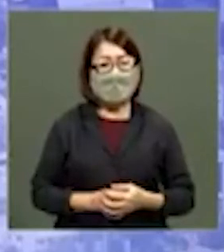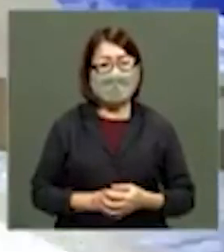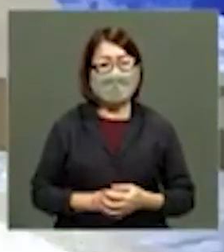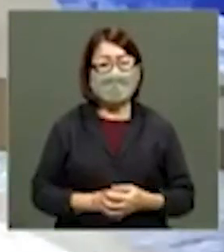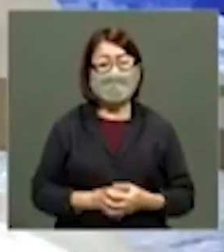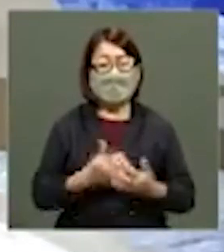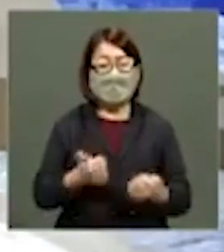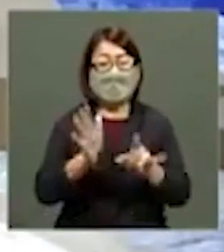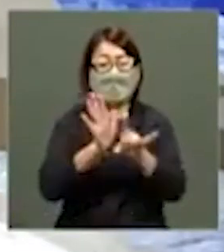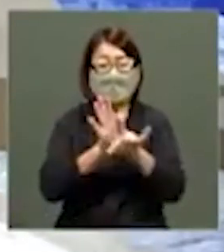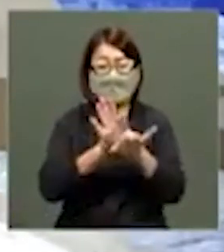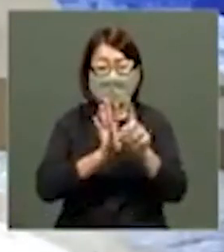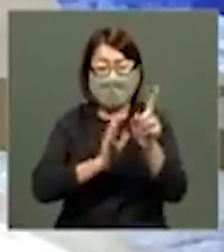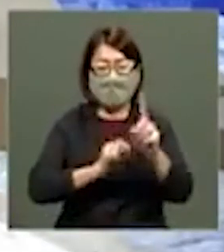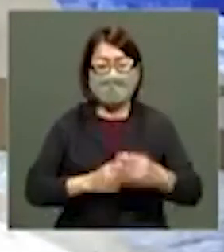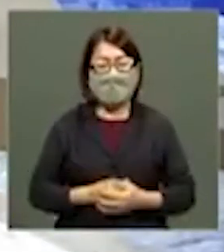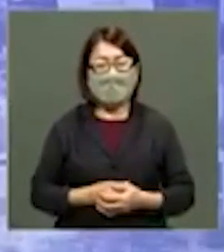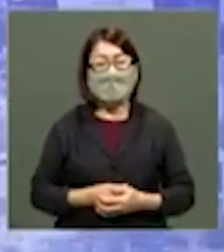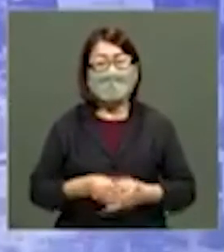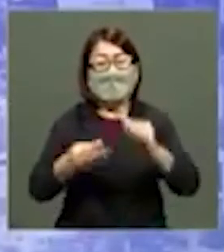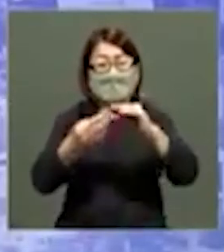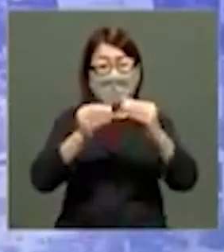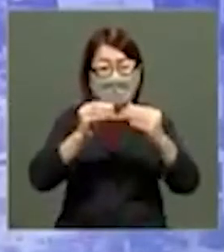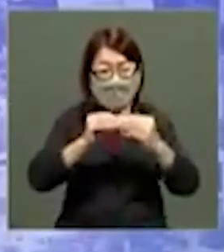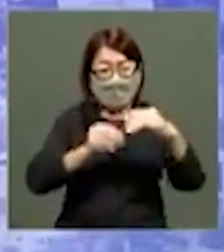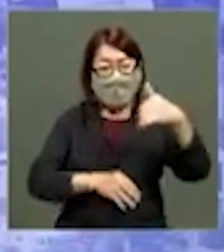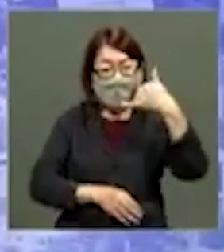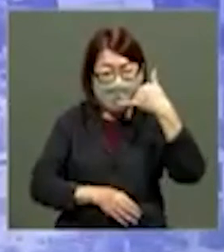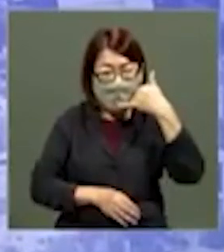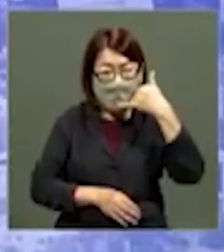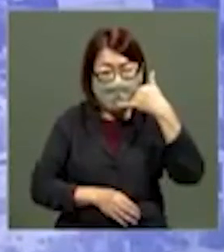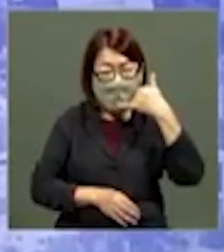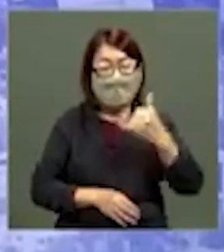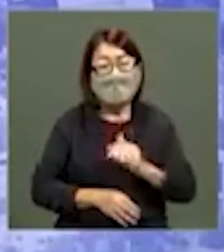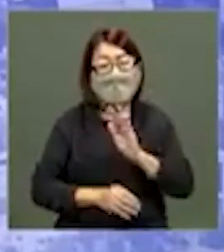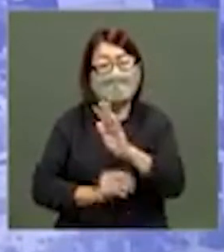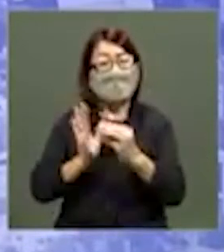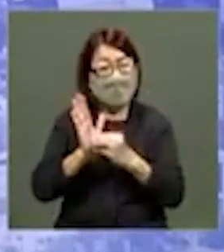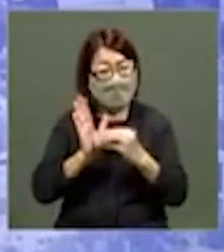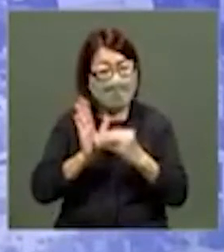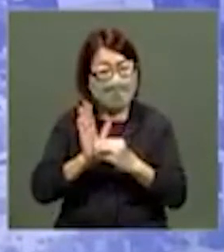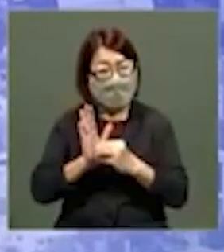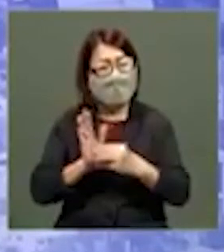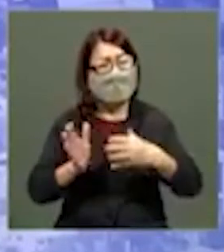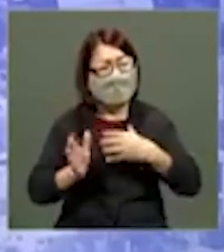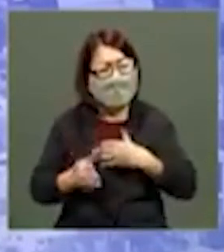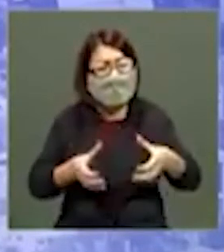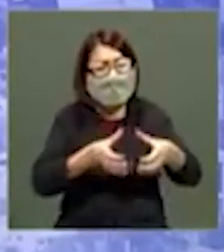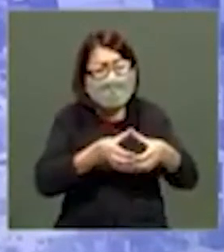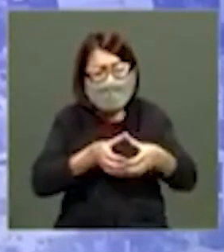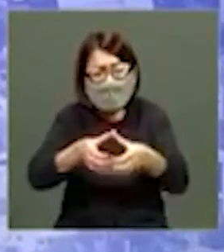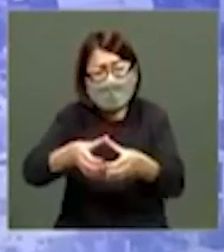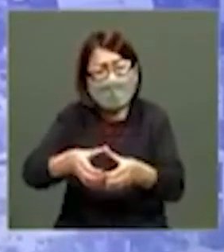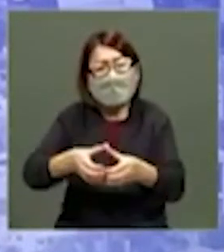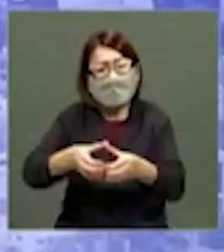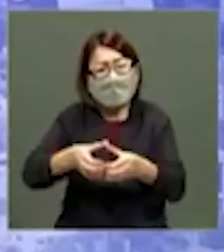เหลือสุดท้ายก็คือขอให้เบอร์โทรศัพท์นะครับทางกทม.ต้องการทีมสอบสวนโรคเ